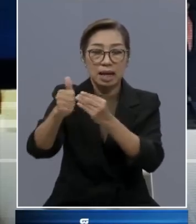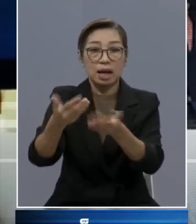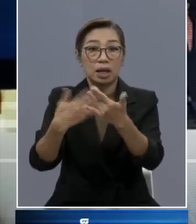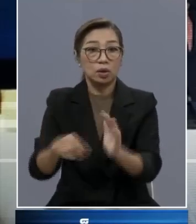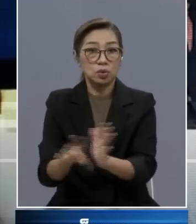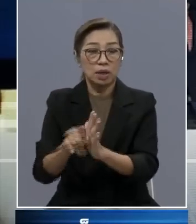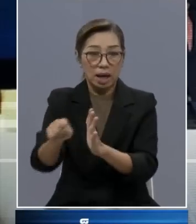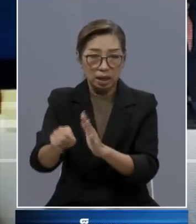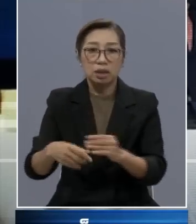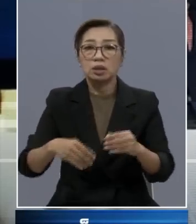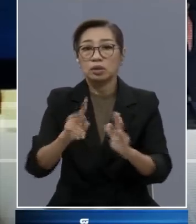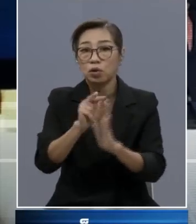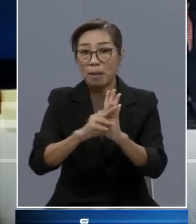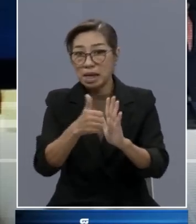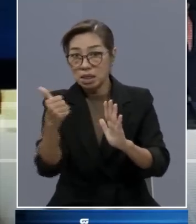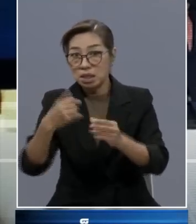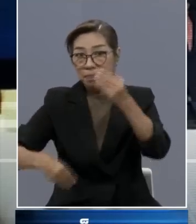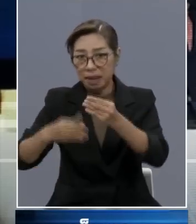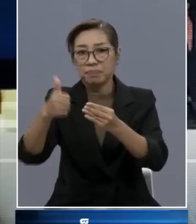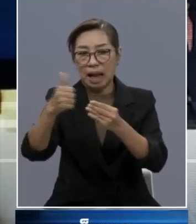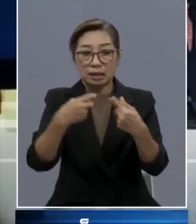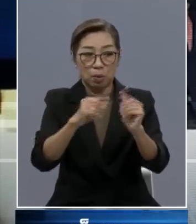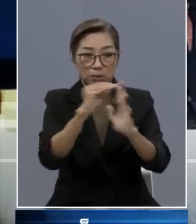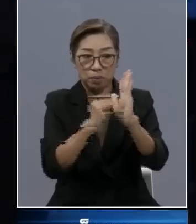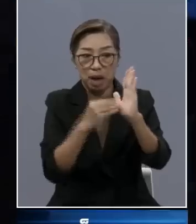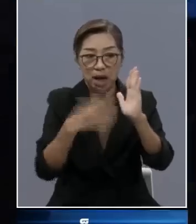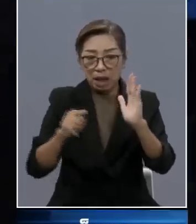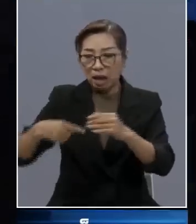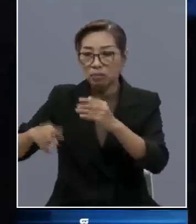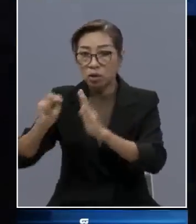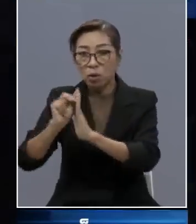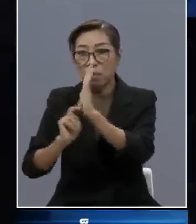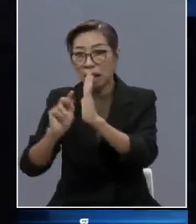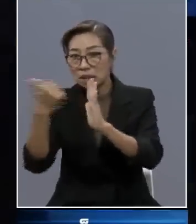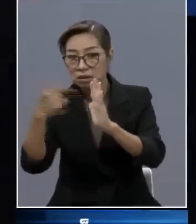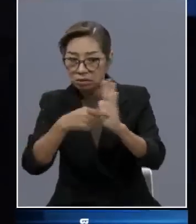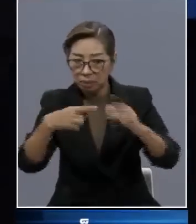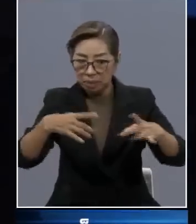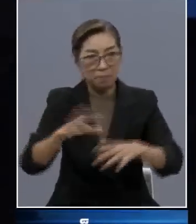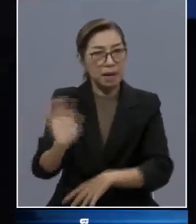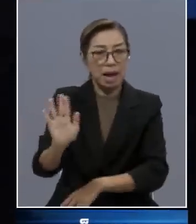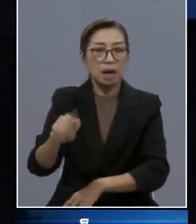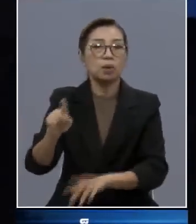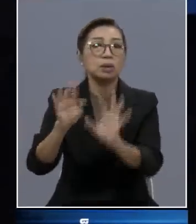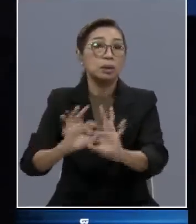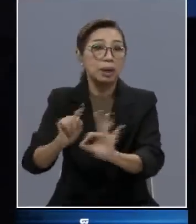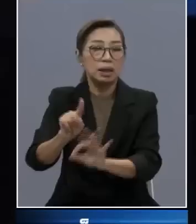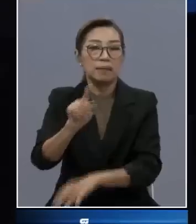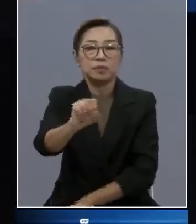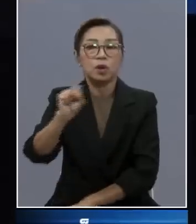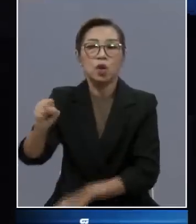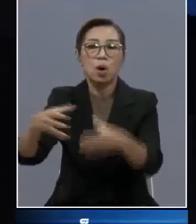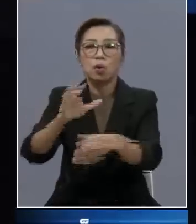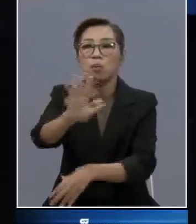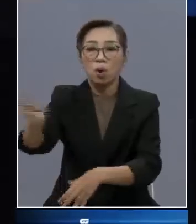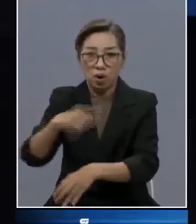ยบายอื่นเพิ่มเติมแต่ไม่ขัดแย้งกับนโยบายที่บันทึกในข้อตกลงนี้โดยอาศัยอำนาจนิติบัญญัติของผู้แทนราษฎรในสังกัดของแ